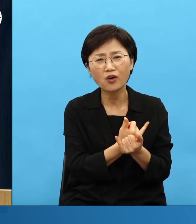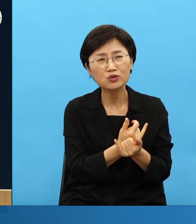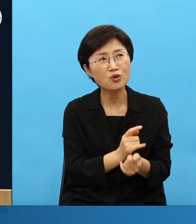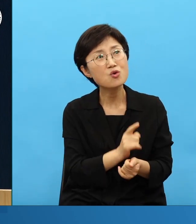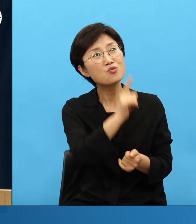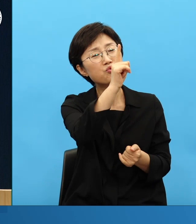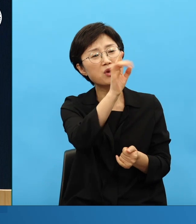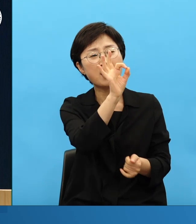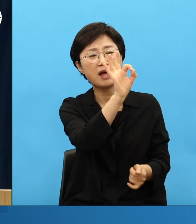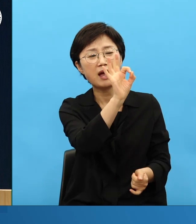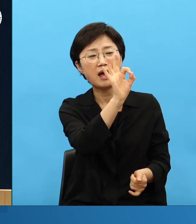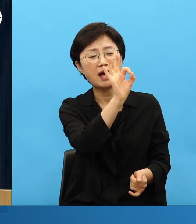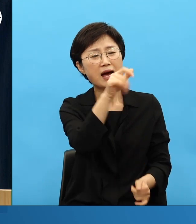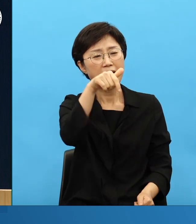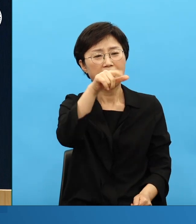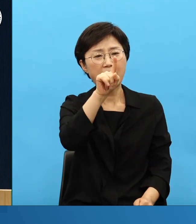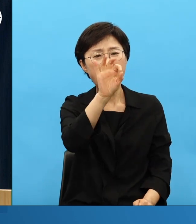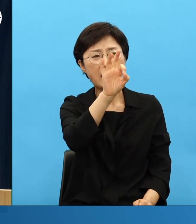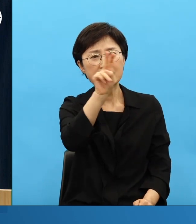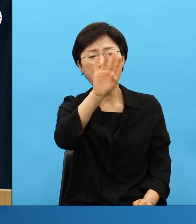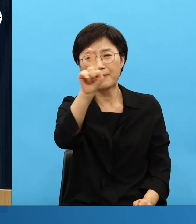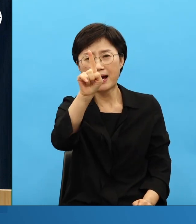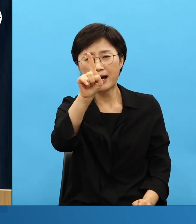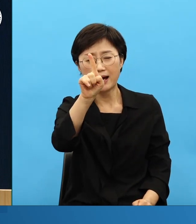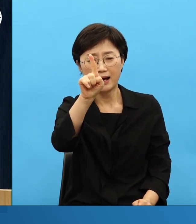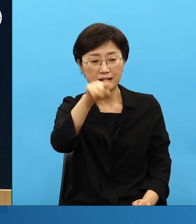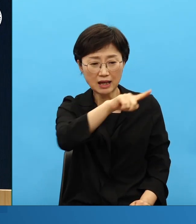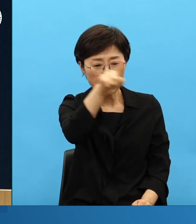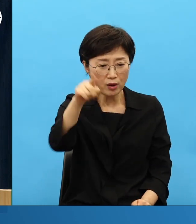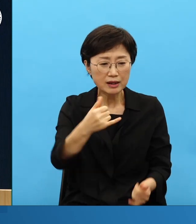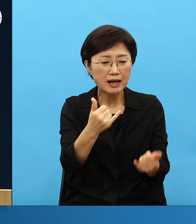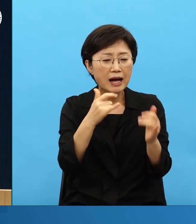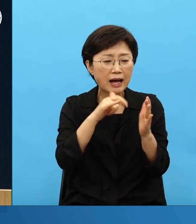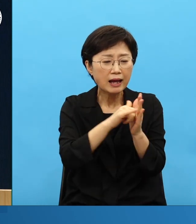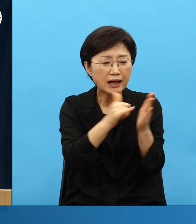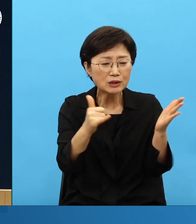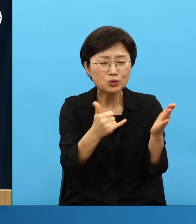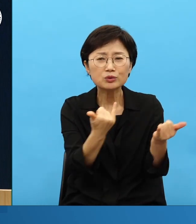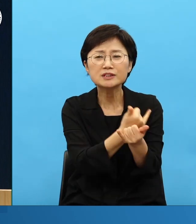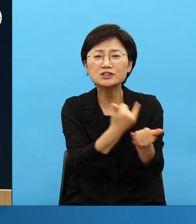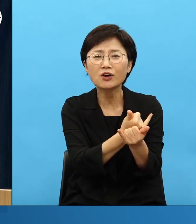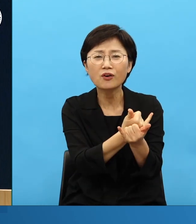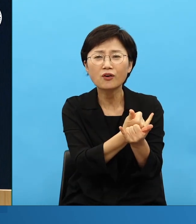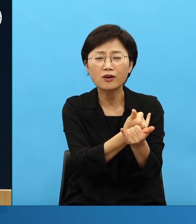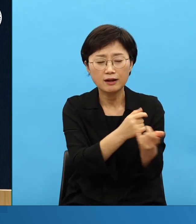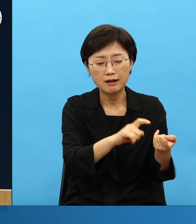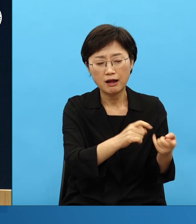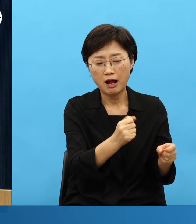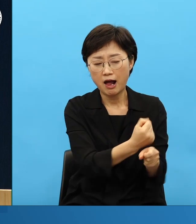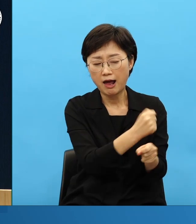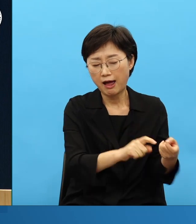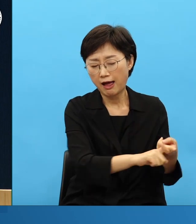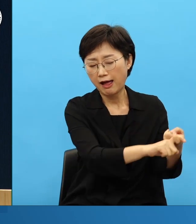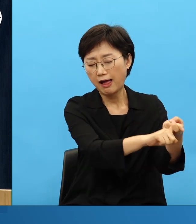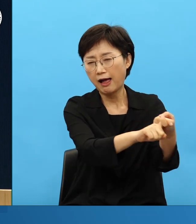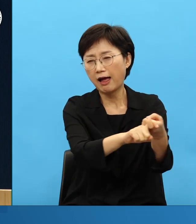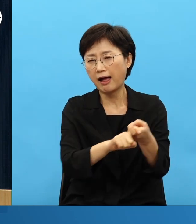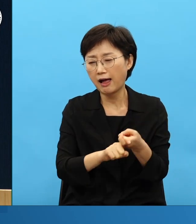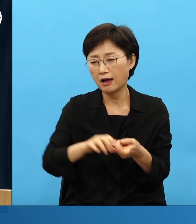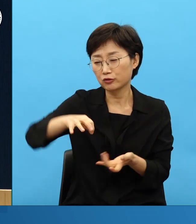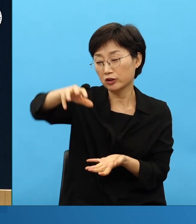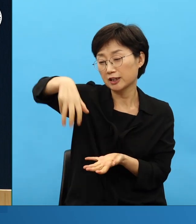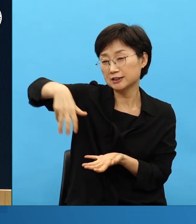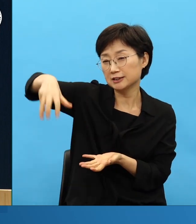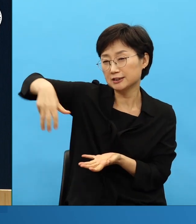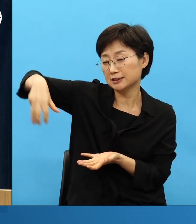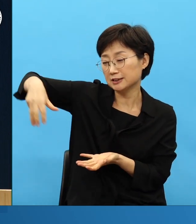his sons. And there was another person who was managing this together with Annas, and it's Caiaphas, who was his son-in-law. 기가 찰 일이죠. So how ironic is all this?